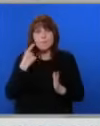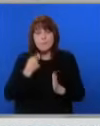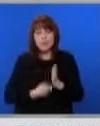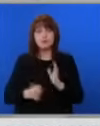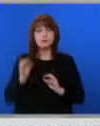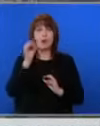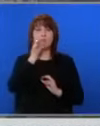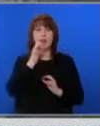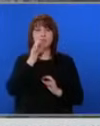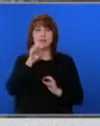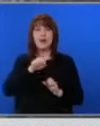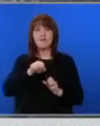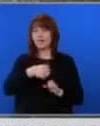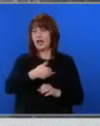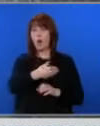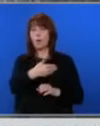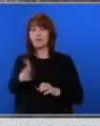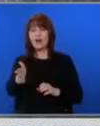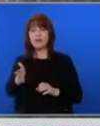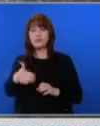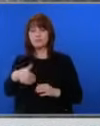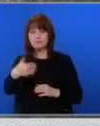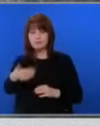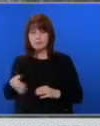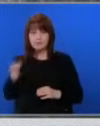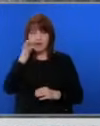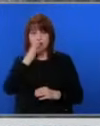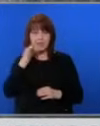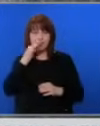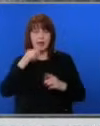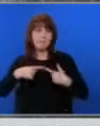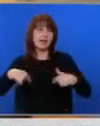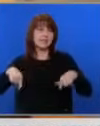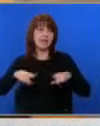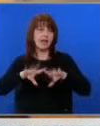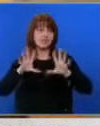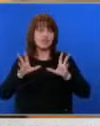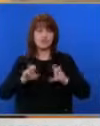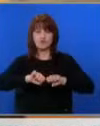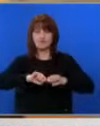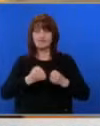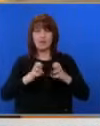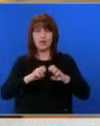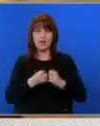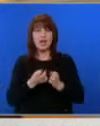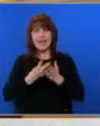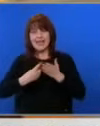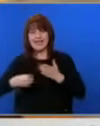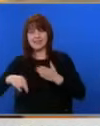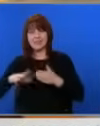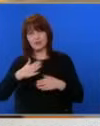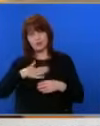празно. Отваряш вратата, а там празно. Няма стая, всичко е в руини. После излязох с